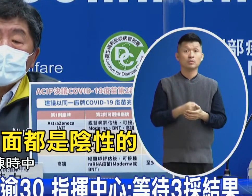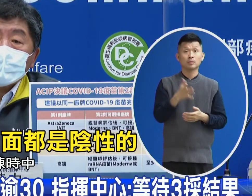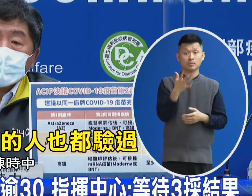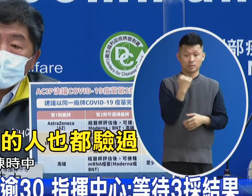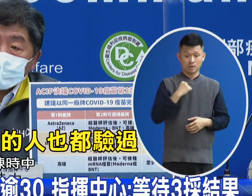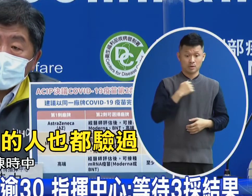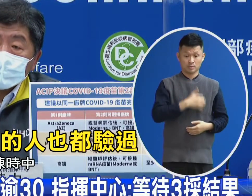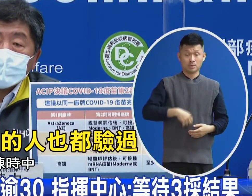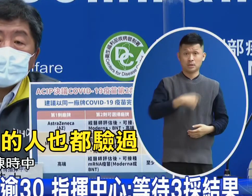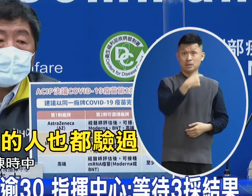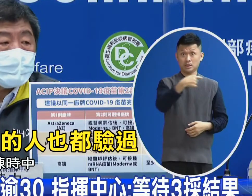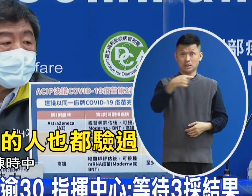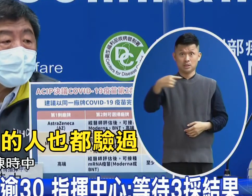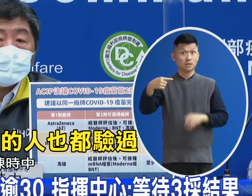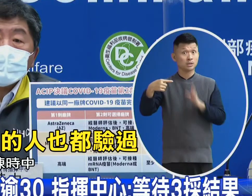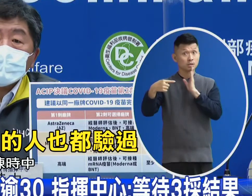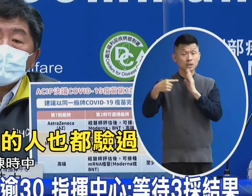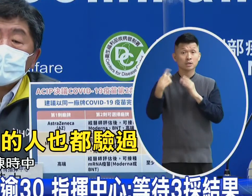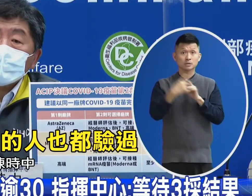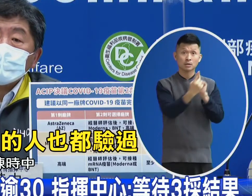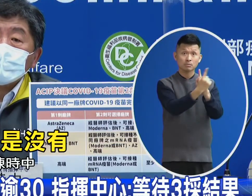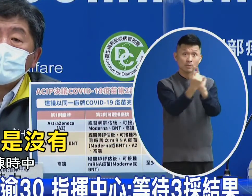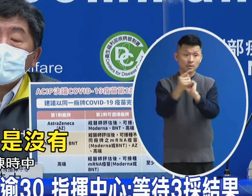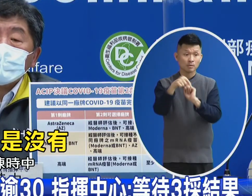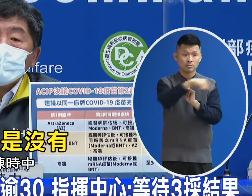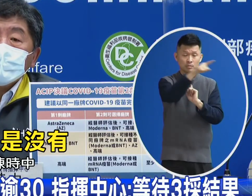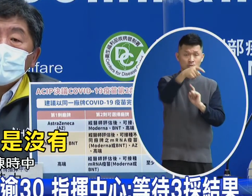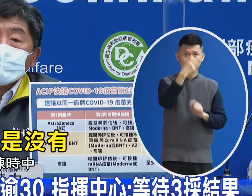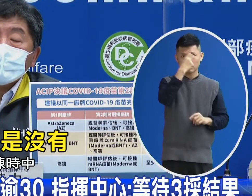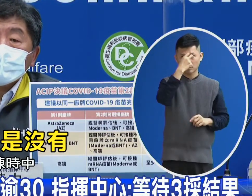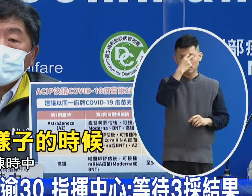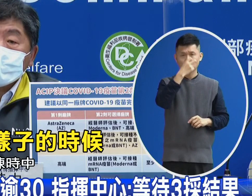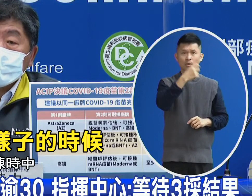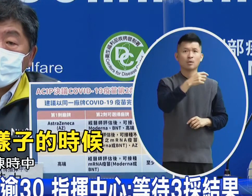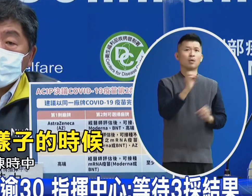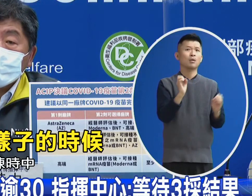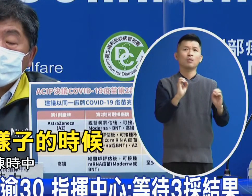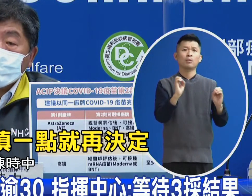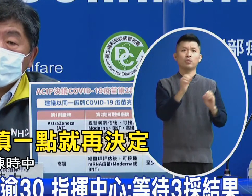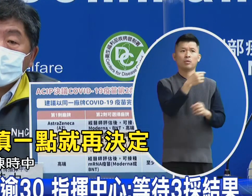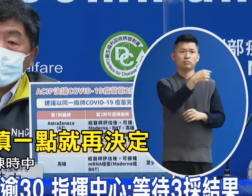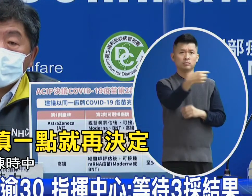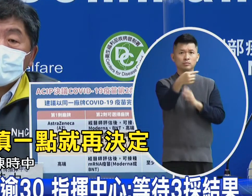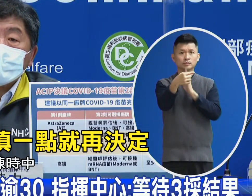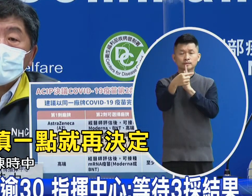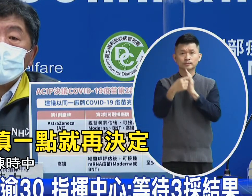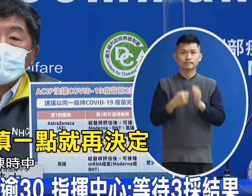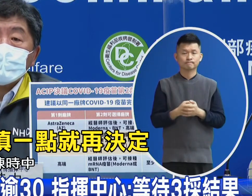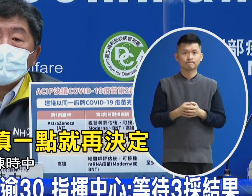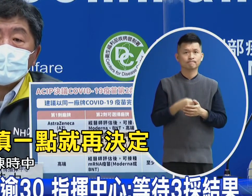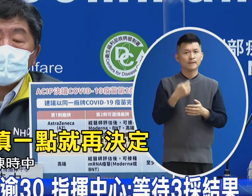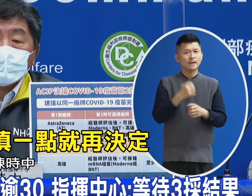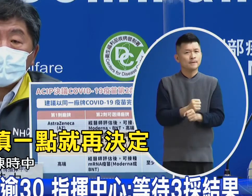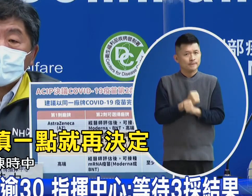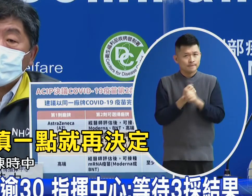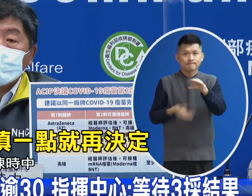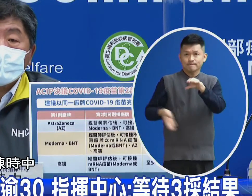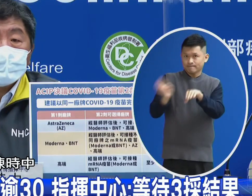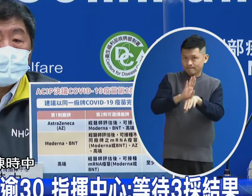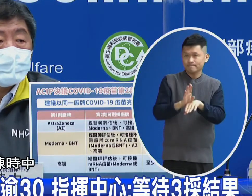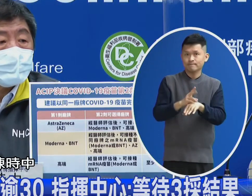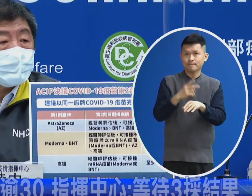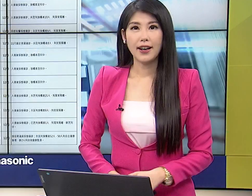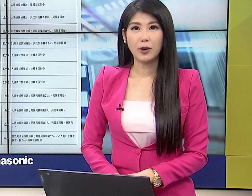的，那他的周围的人也都验过，那都是没有，所以在这样子的时候我想还在谨慎一点才来决